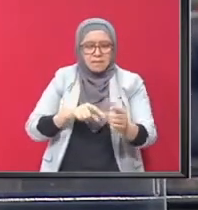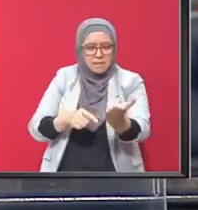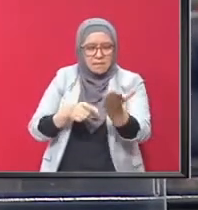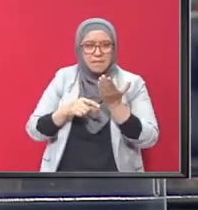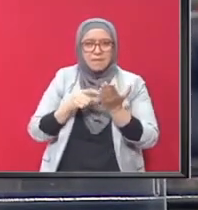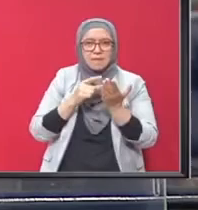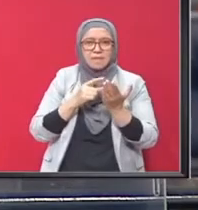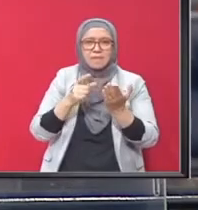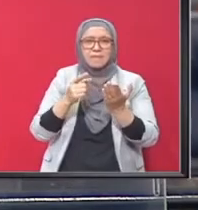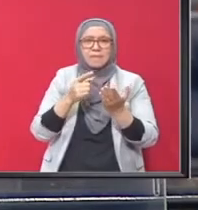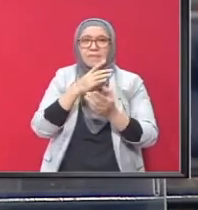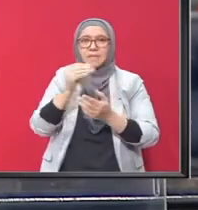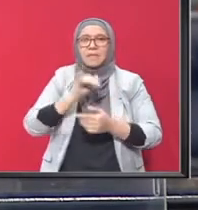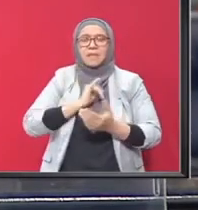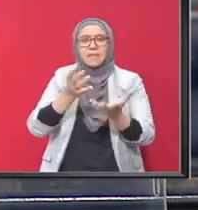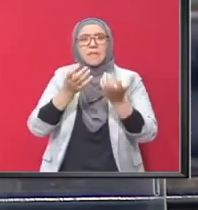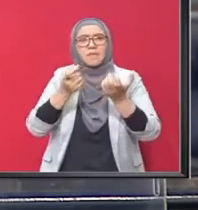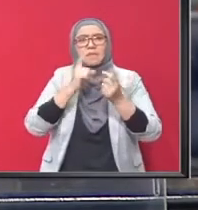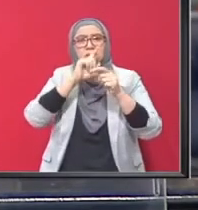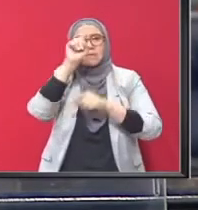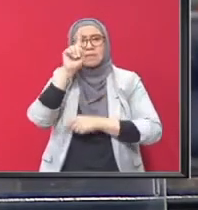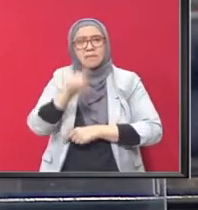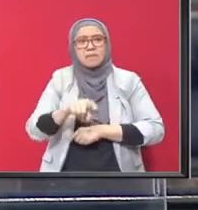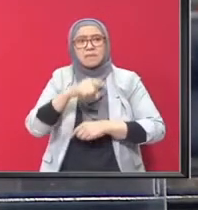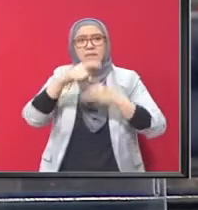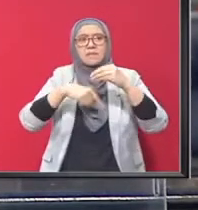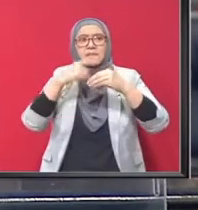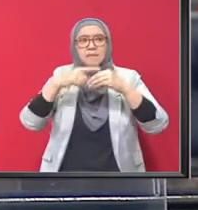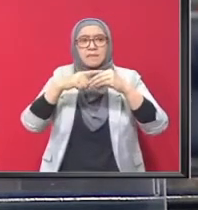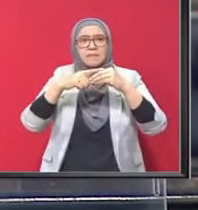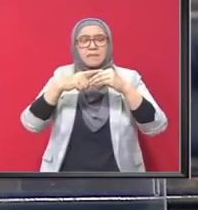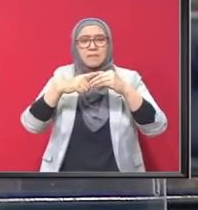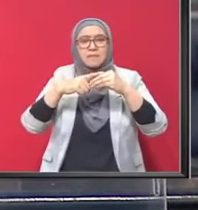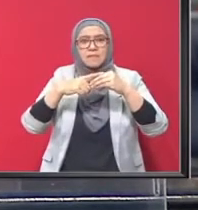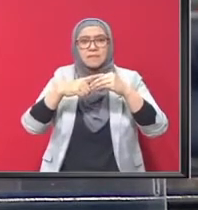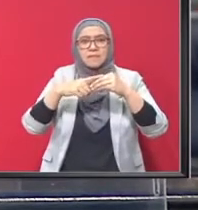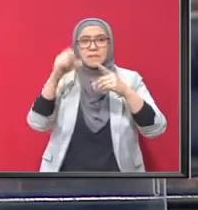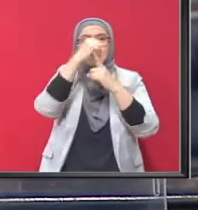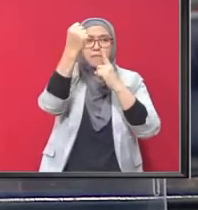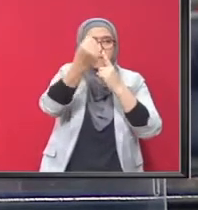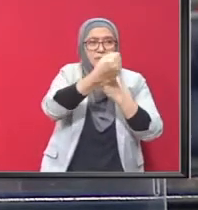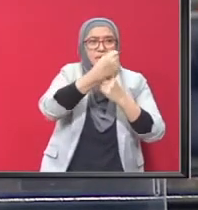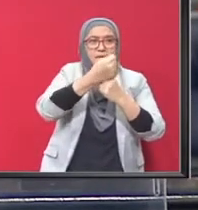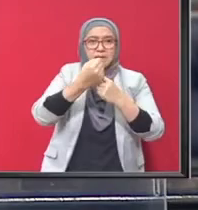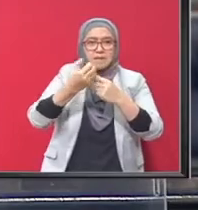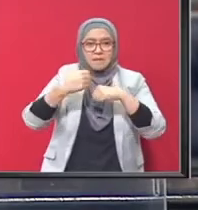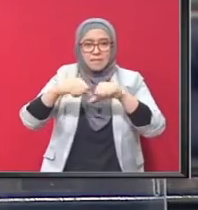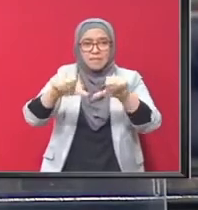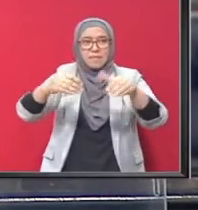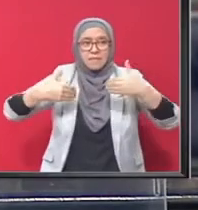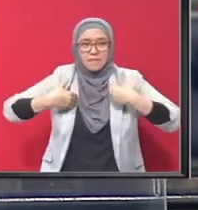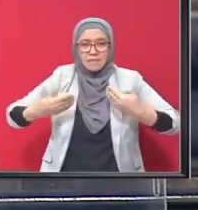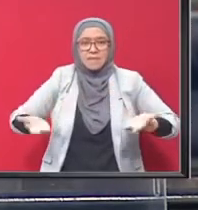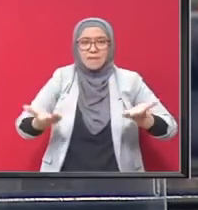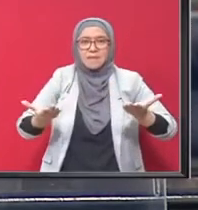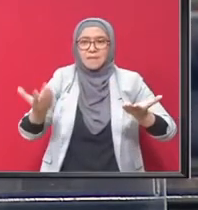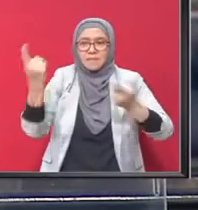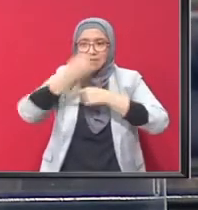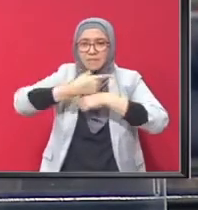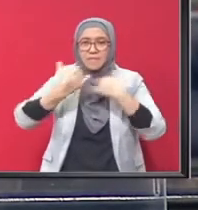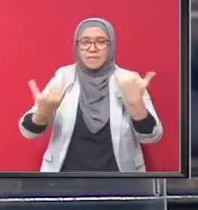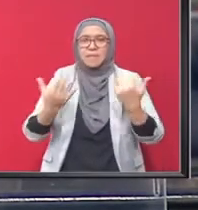saya ingin mempertanyakan kaitan keadaan the situasi yang ada hal ini diluar sana di